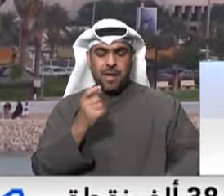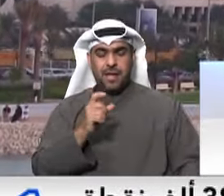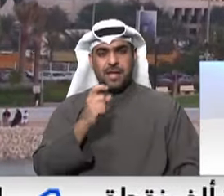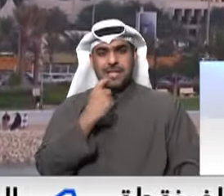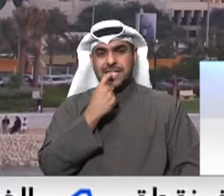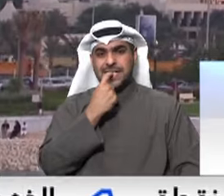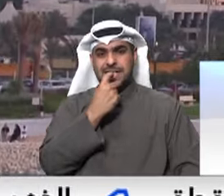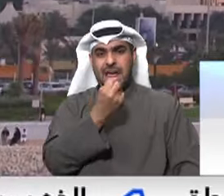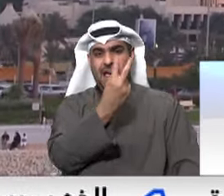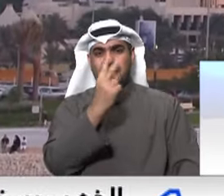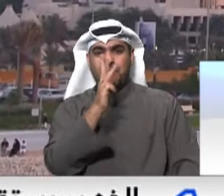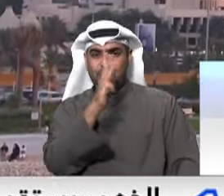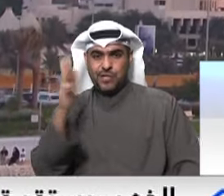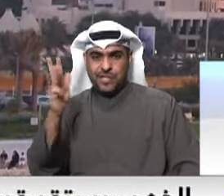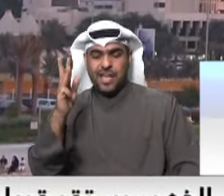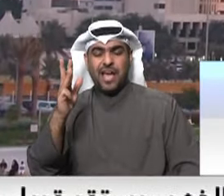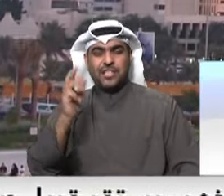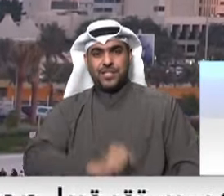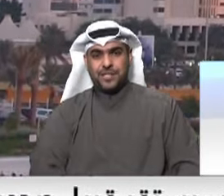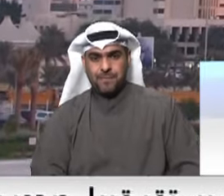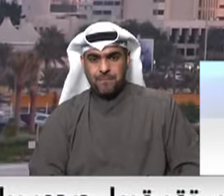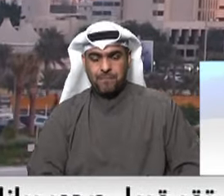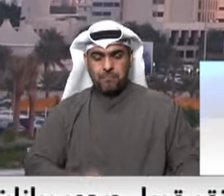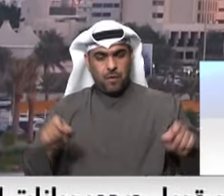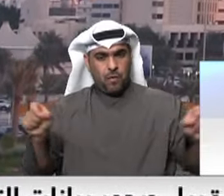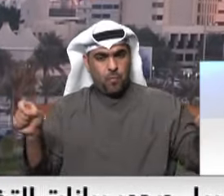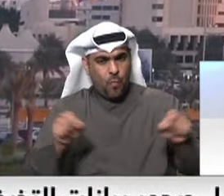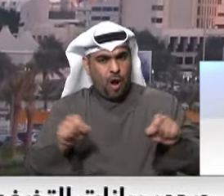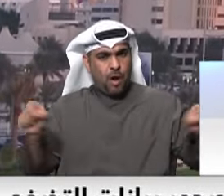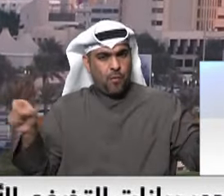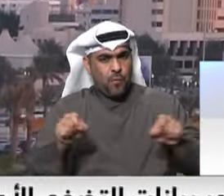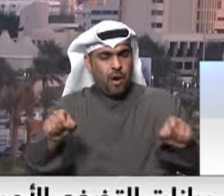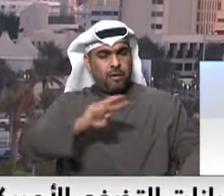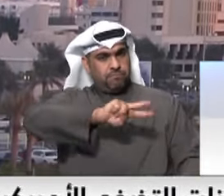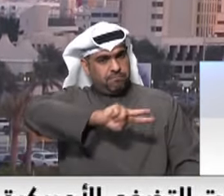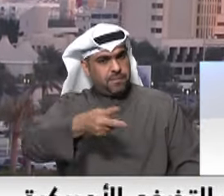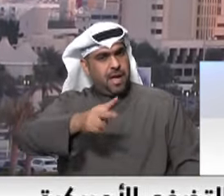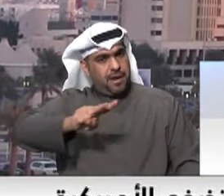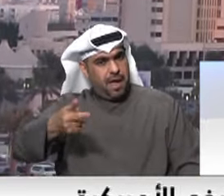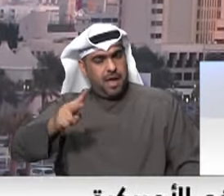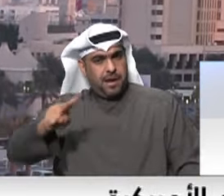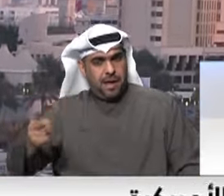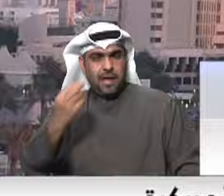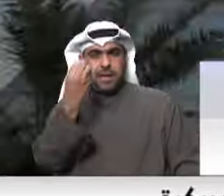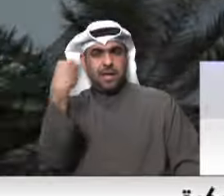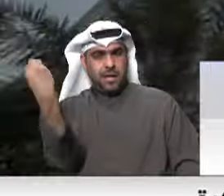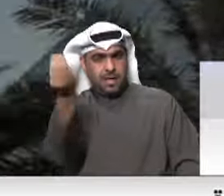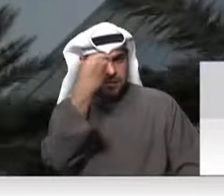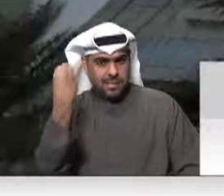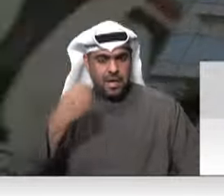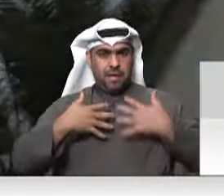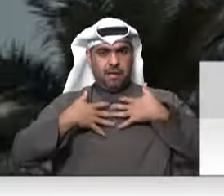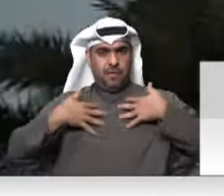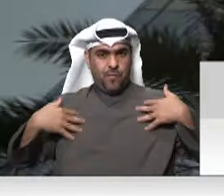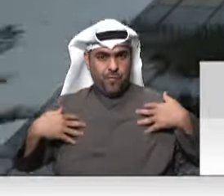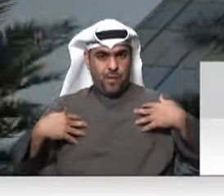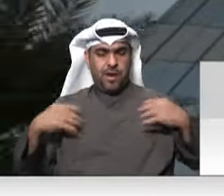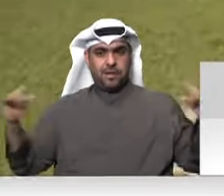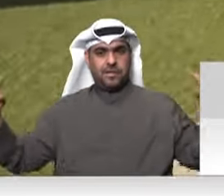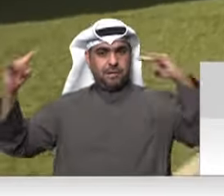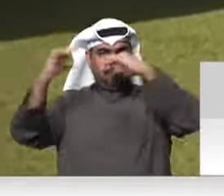2019 وتوقيع العديد من اتفاقيات التعاون الدبلوماسي والقنصلي والسياحي والجوي والثقافي